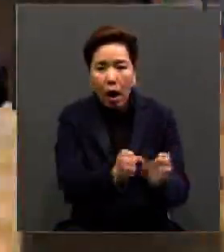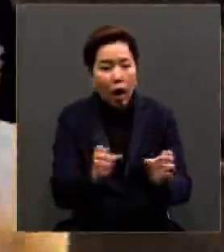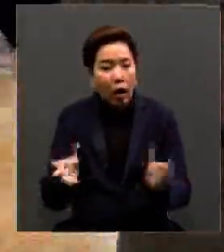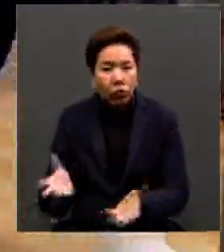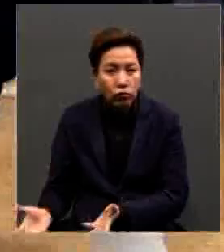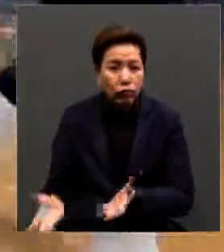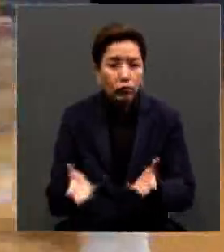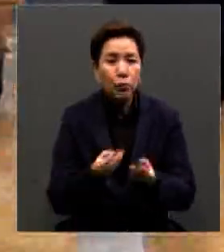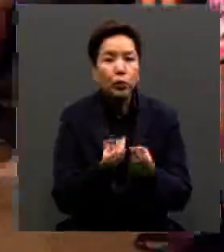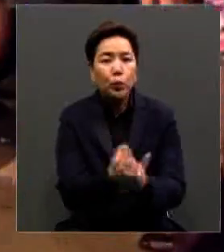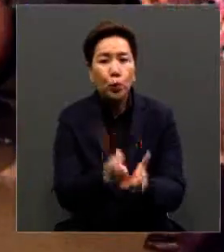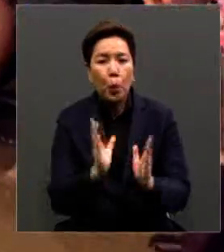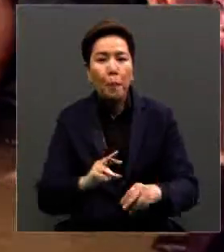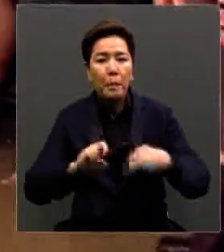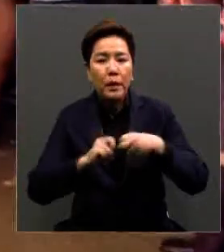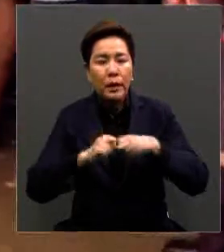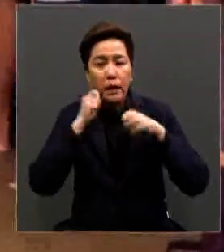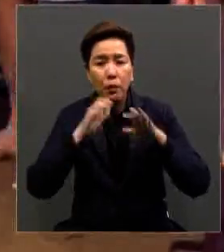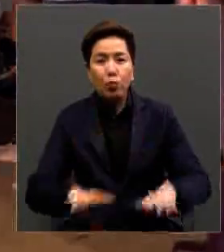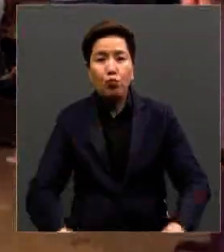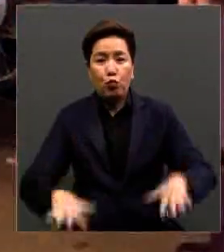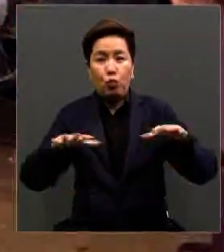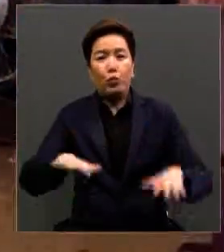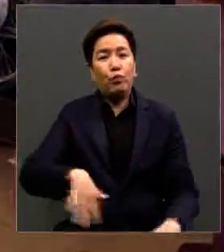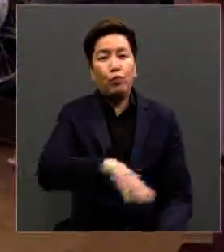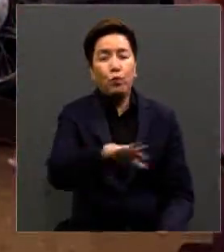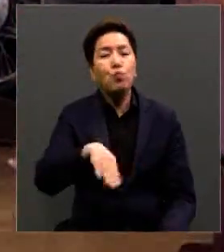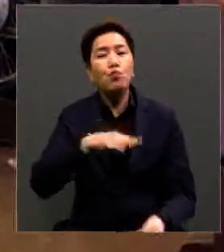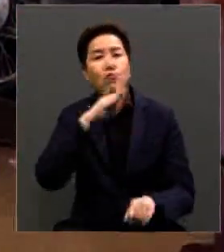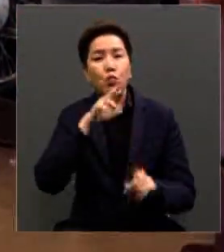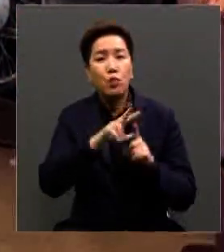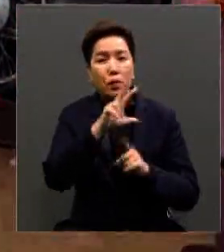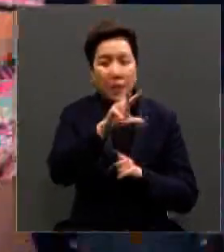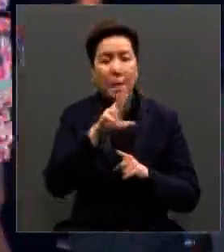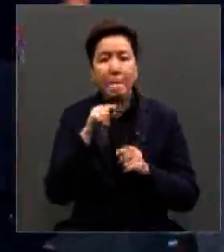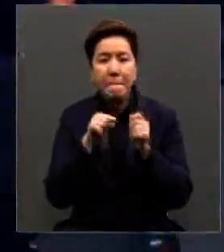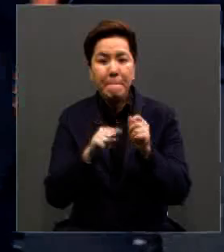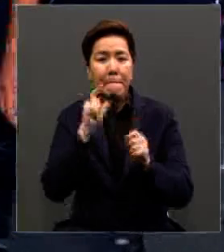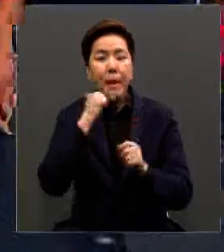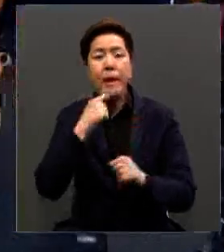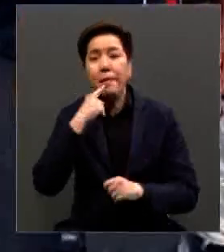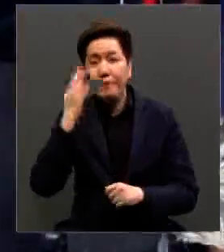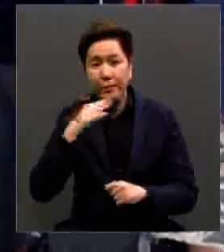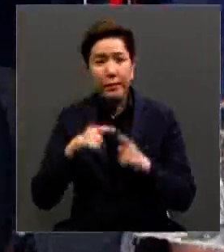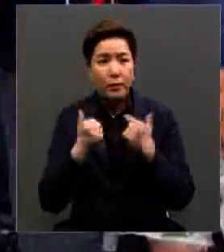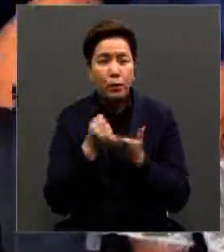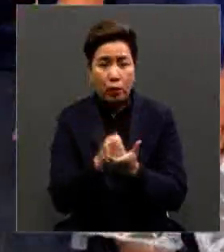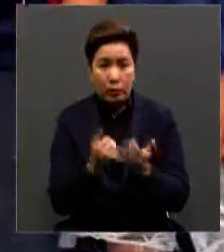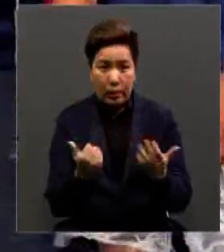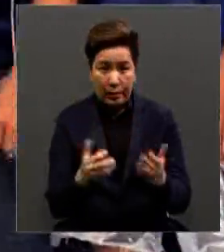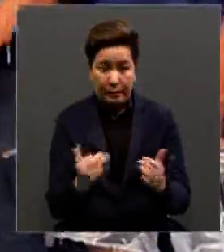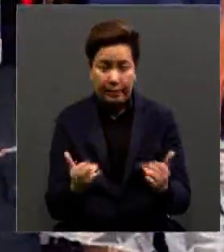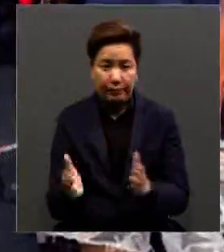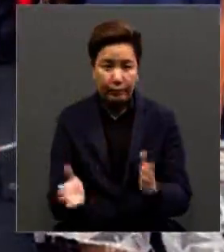ของใช้ที่จำเป็นให้กับผู้ประสบอุทกภัยในพื้นที่บ้านต้นธงชัยหมู่ที่ 3ตำบลแม่ปุอำเภอแม่พริกด้วยนะครับ